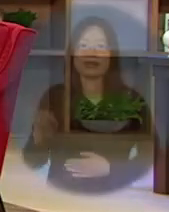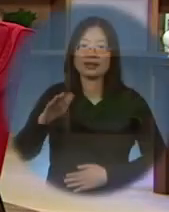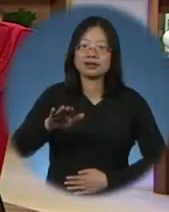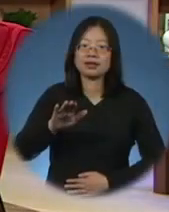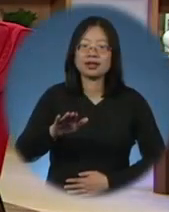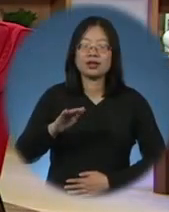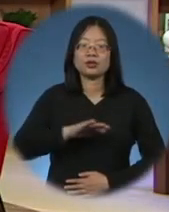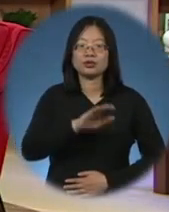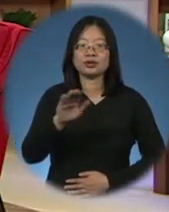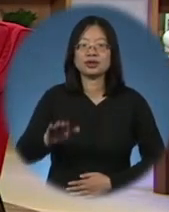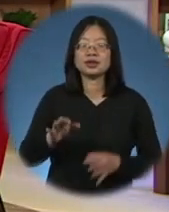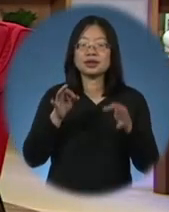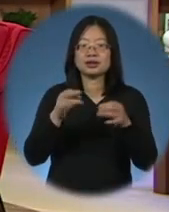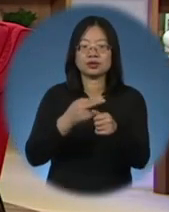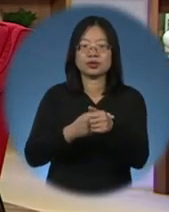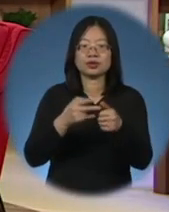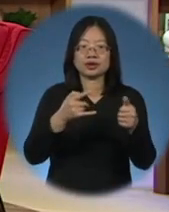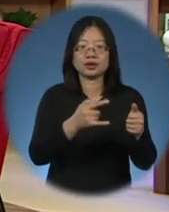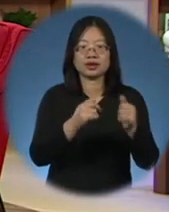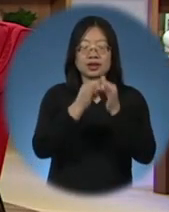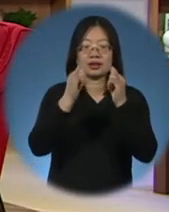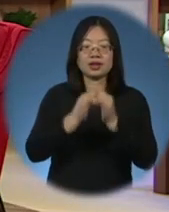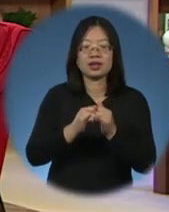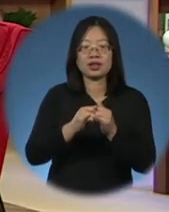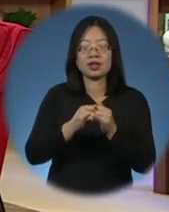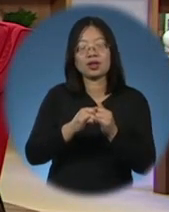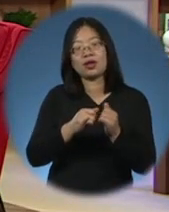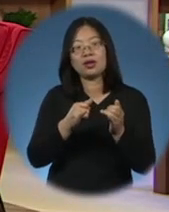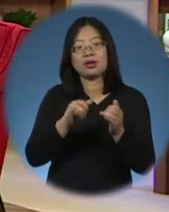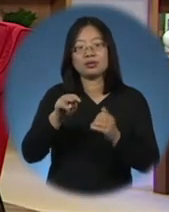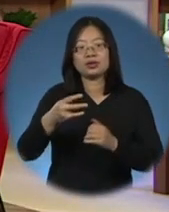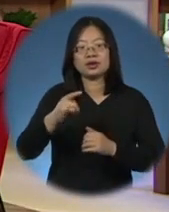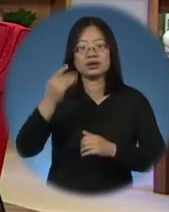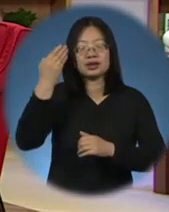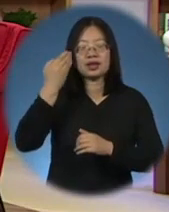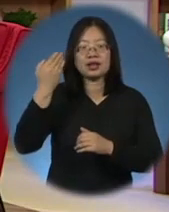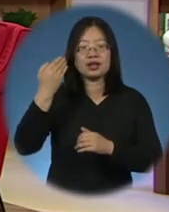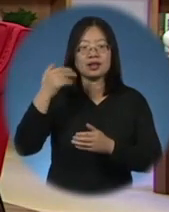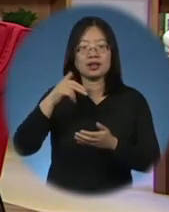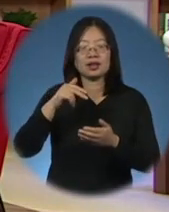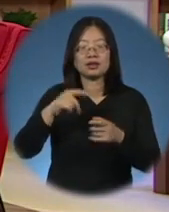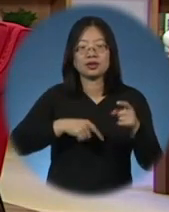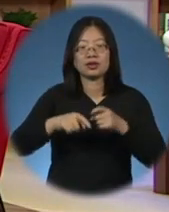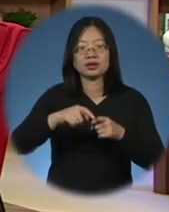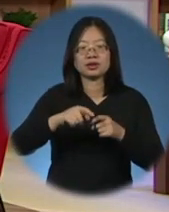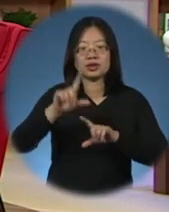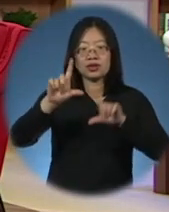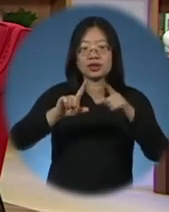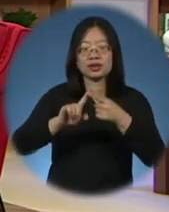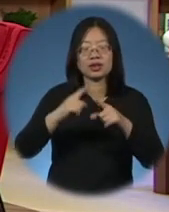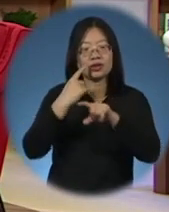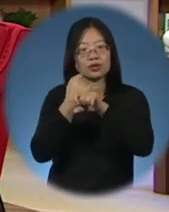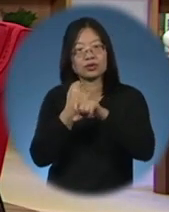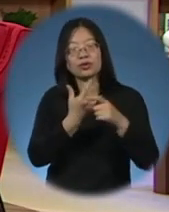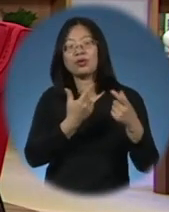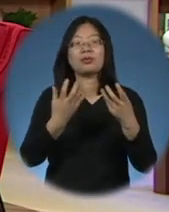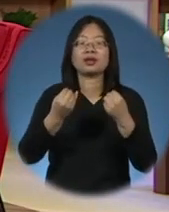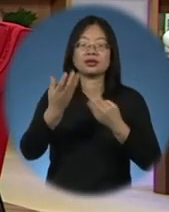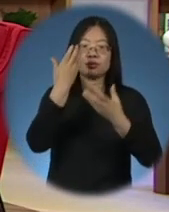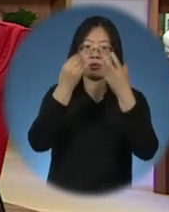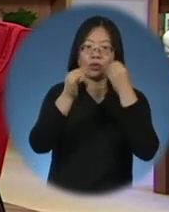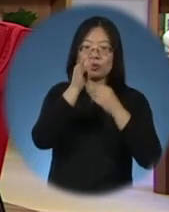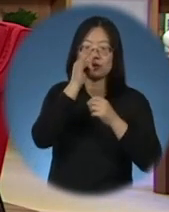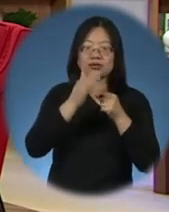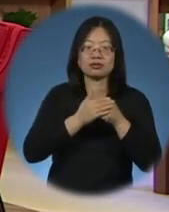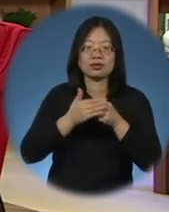그런데 우리 김범주 교수께서는 사회물리학적 영역에서 우리 정치 현상에 대한 연구 같은 것도 많이 보신다고 그래서